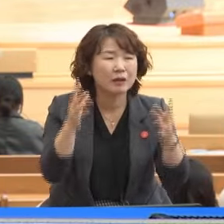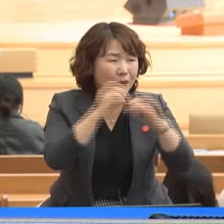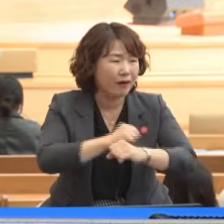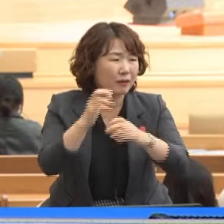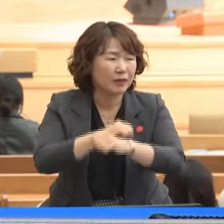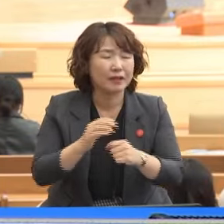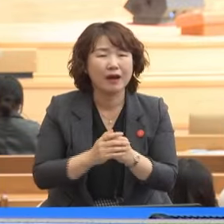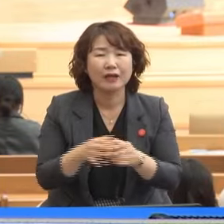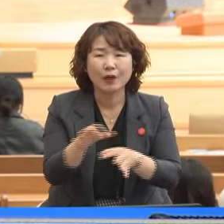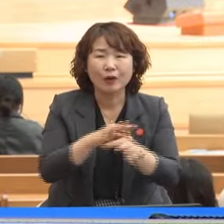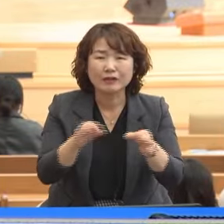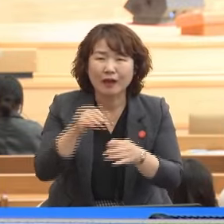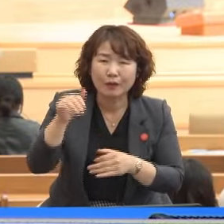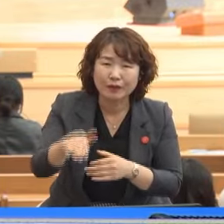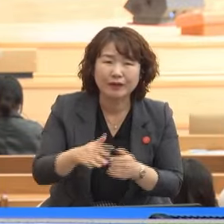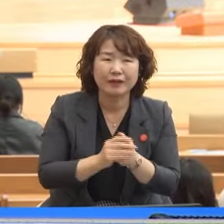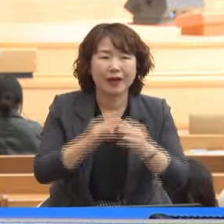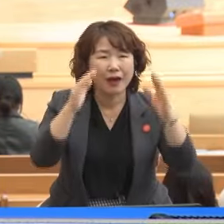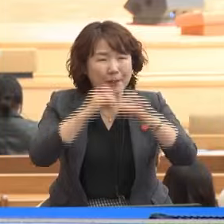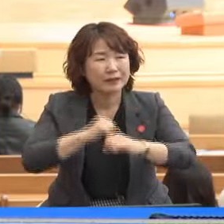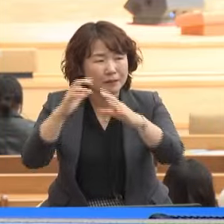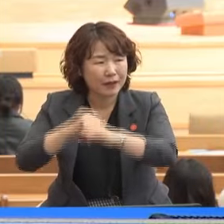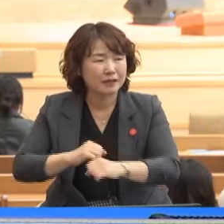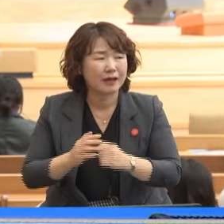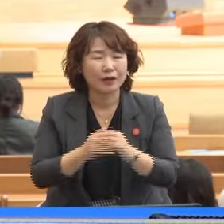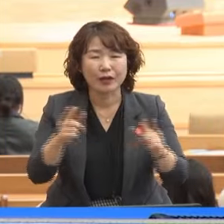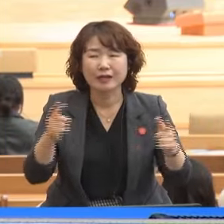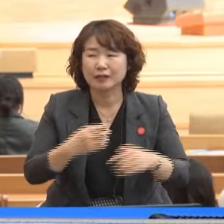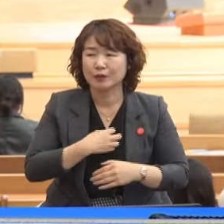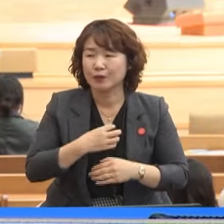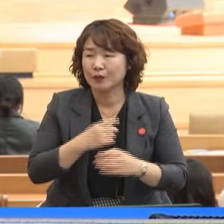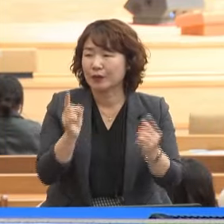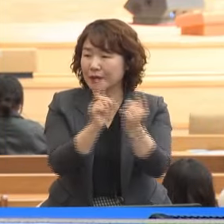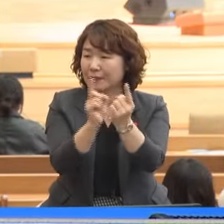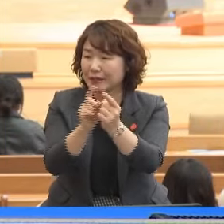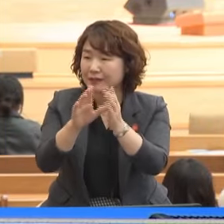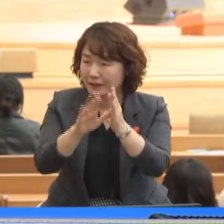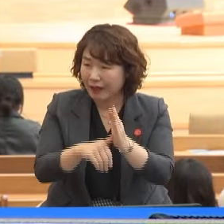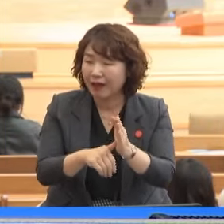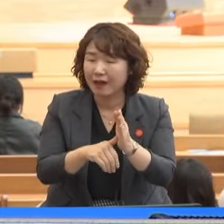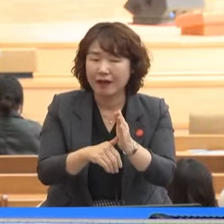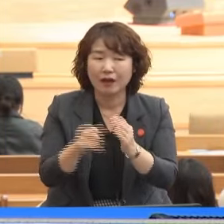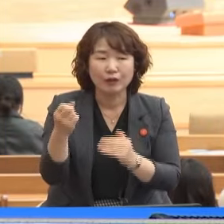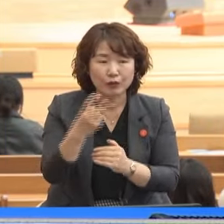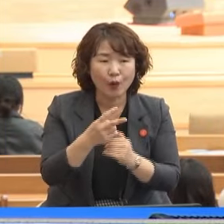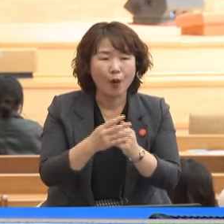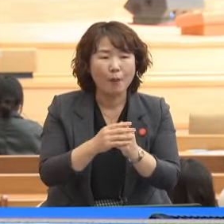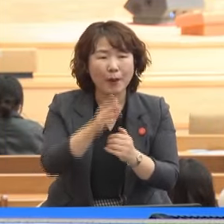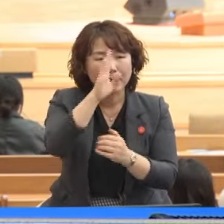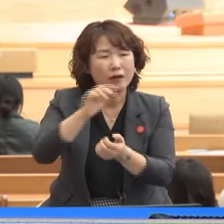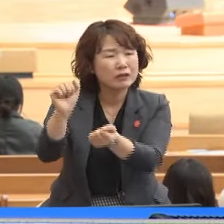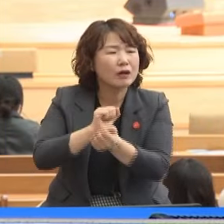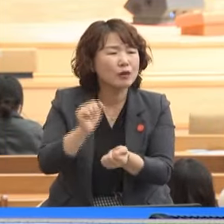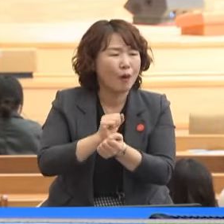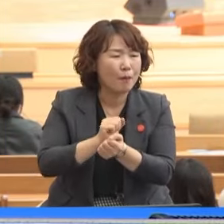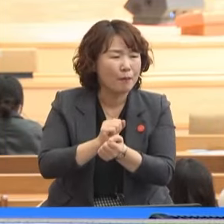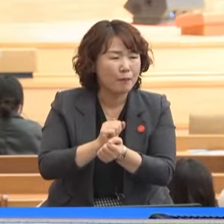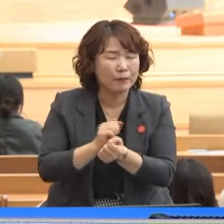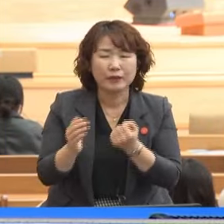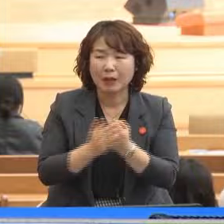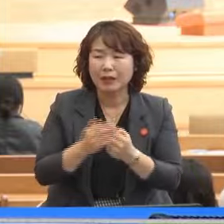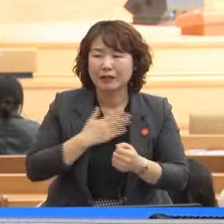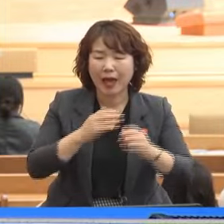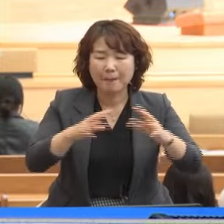위기, 각종 파산, 이런 위기가 올 때 또 마지막으로 뭐라고 합니까? 전염병으로 내 백성 위에